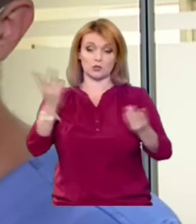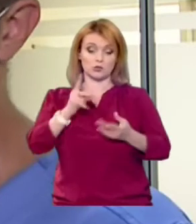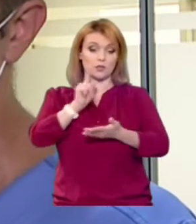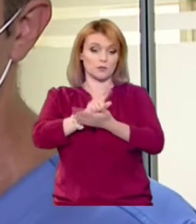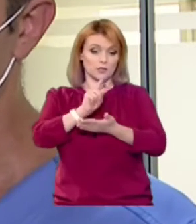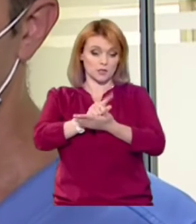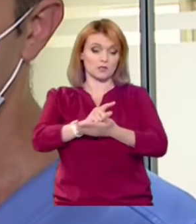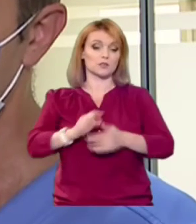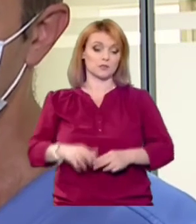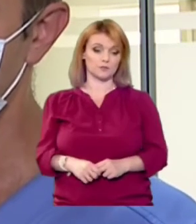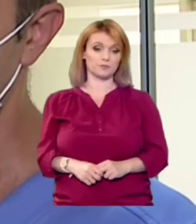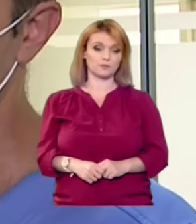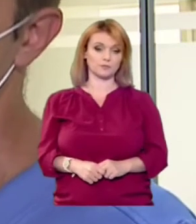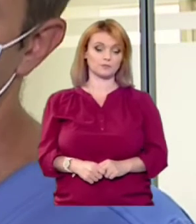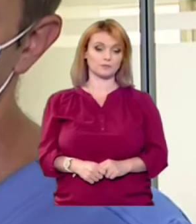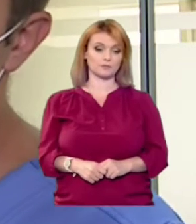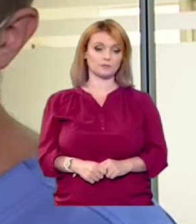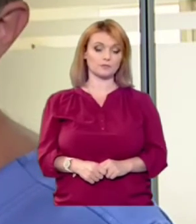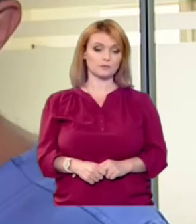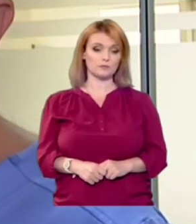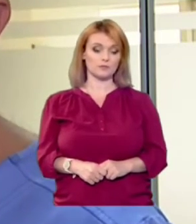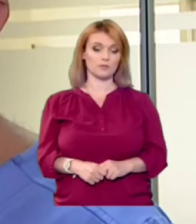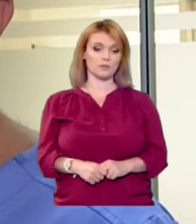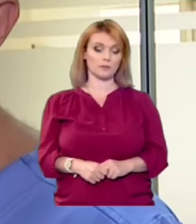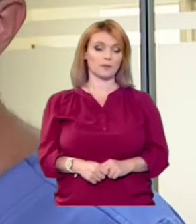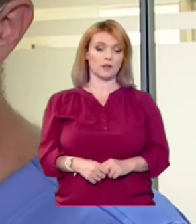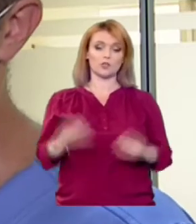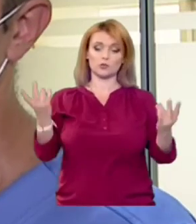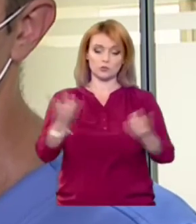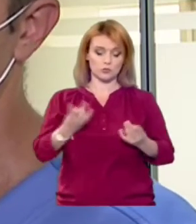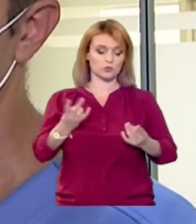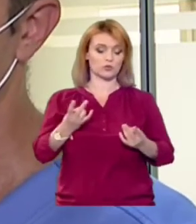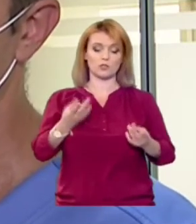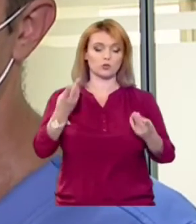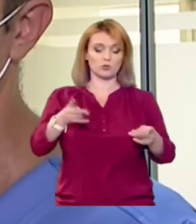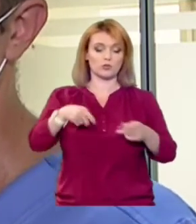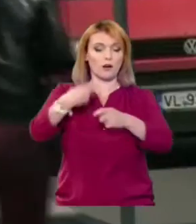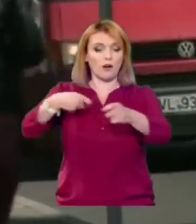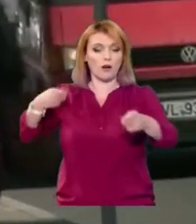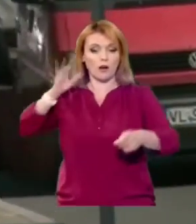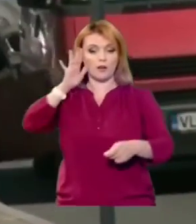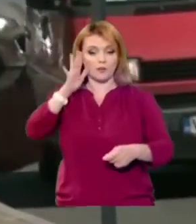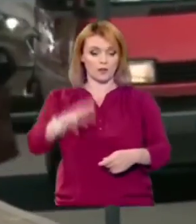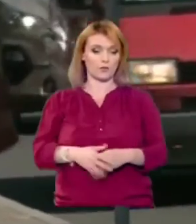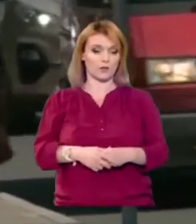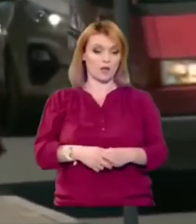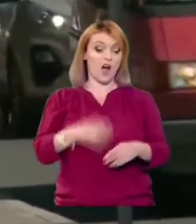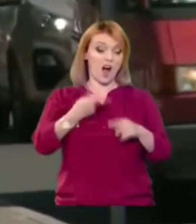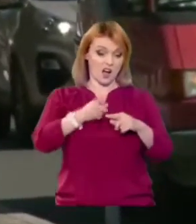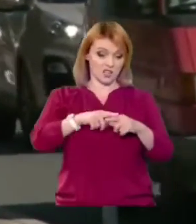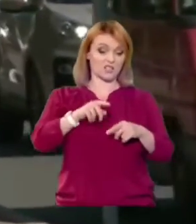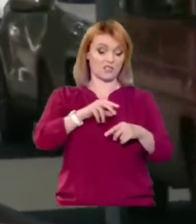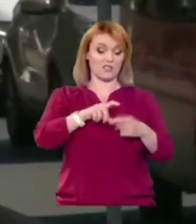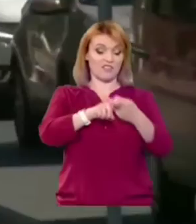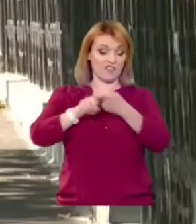terapie antivirală sau imunostimulatoare. Scade un pic concentrația lui și prin timp în reapariție acestor elemente. De regulă, papilomele se